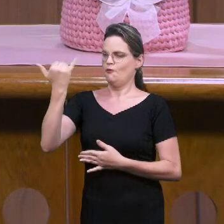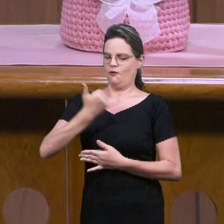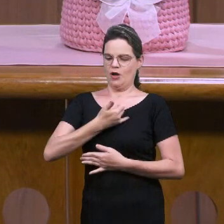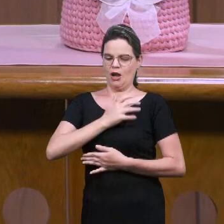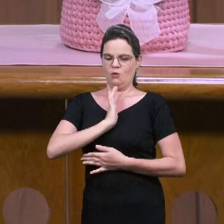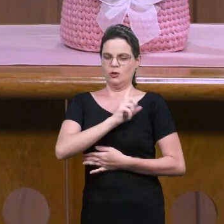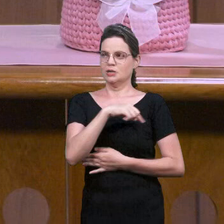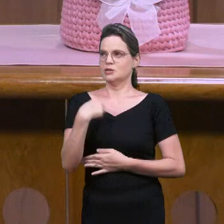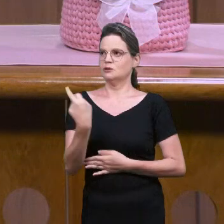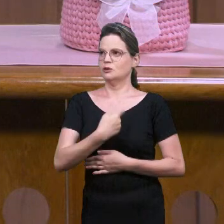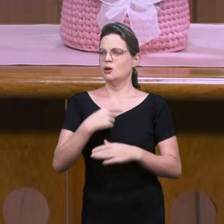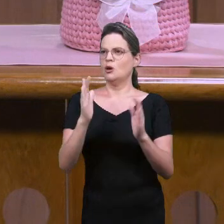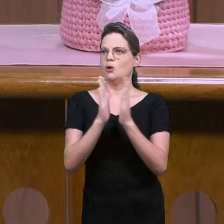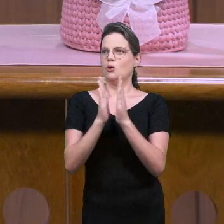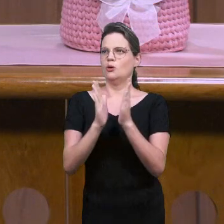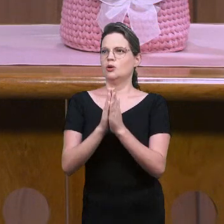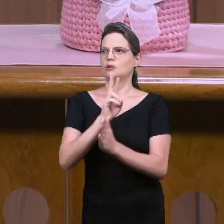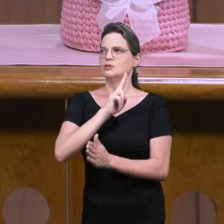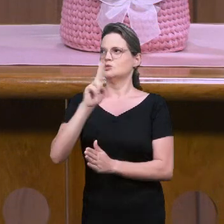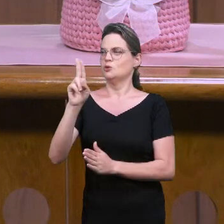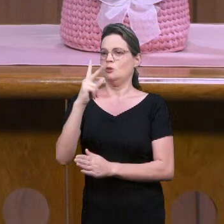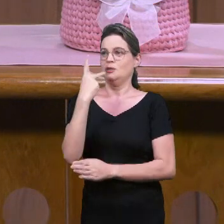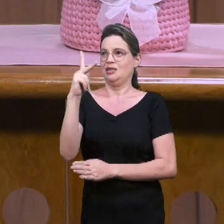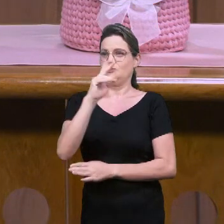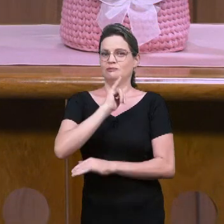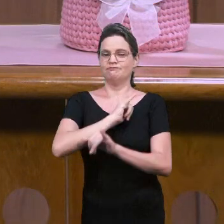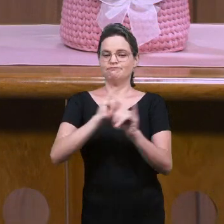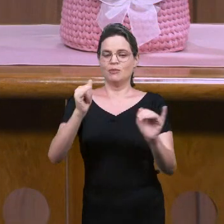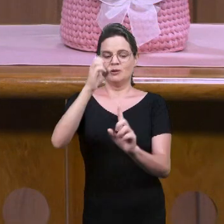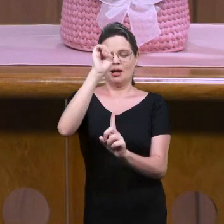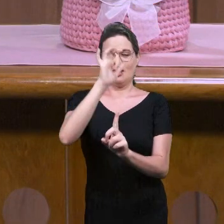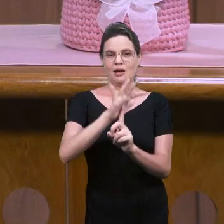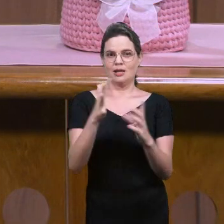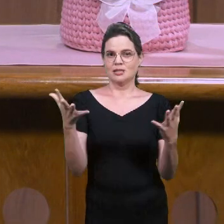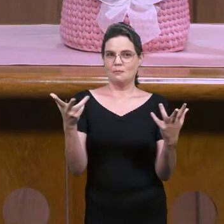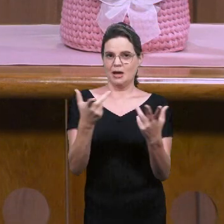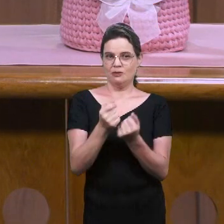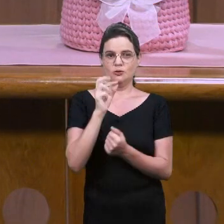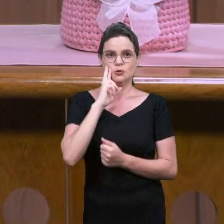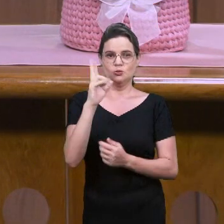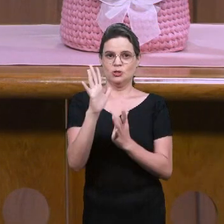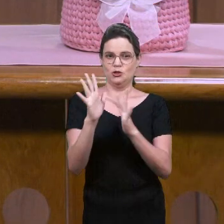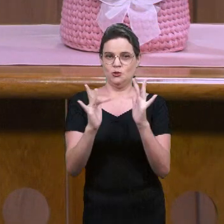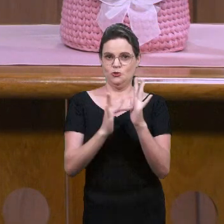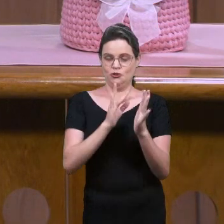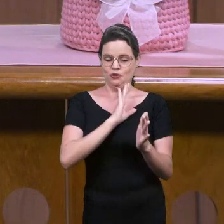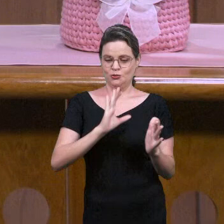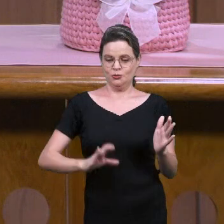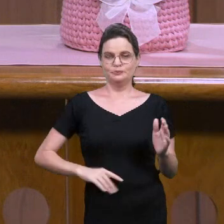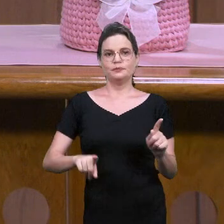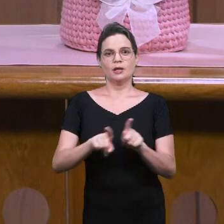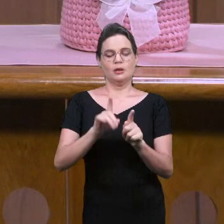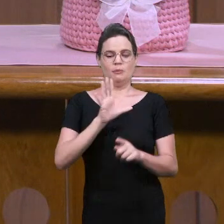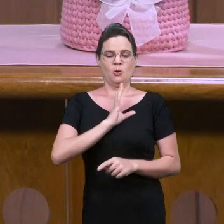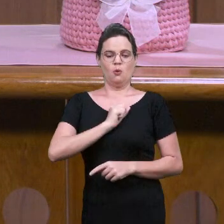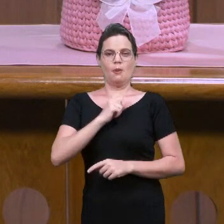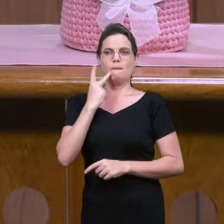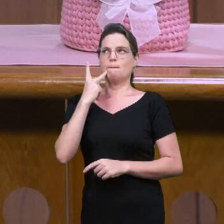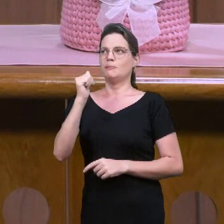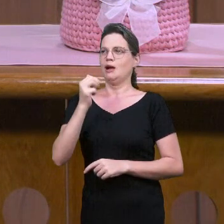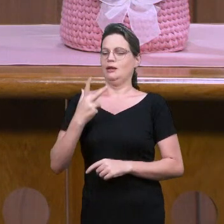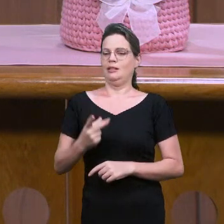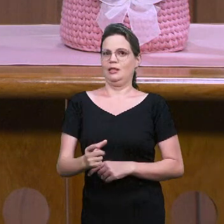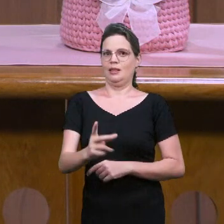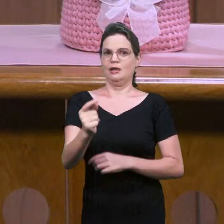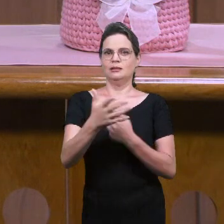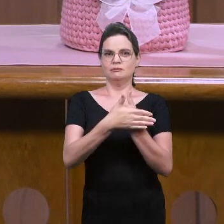à nous parler. C'est la prière que nous faisons en disant que la grâce merveilleuse du Sauveur Jésus-Christ, l'amour de Dieu, notre Père éternel,